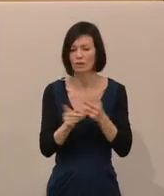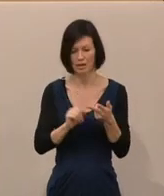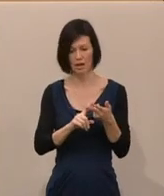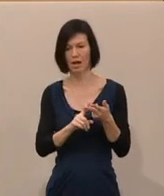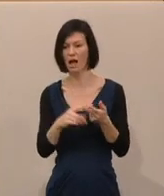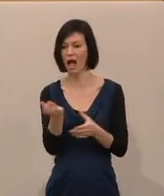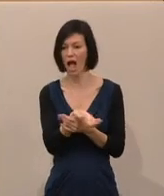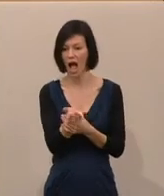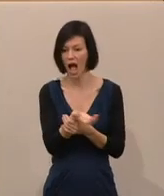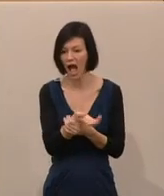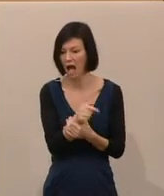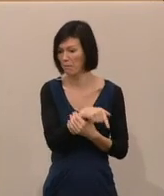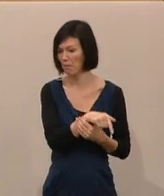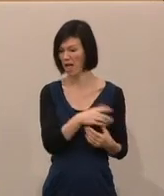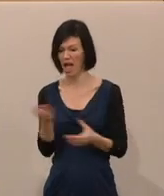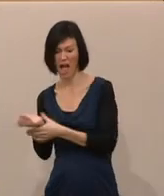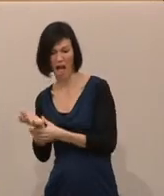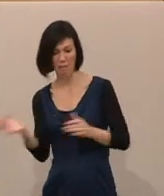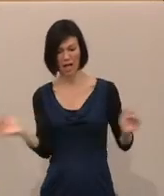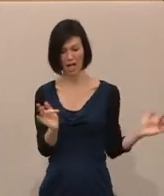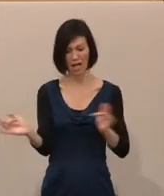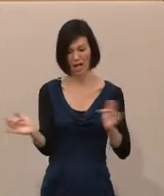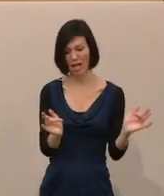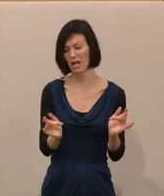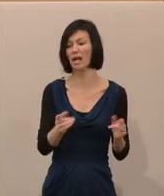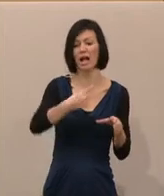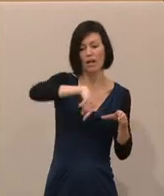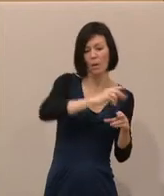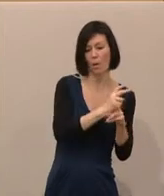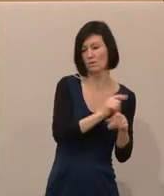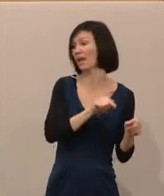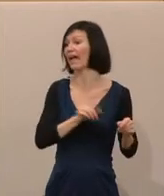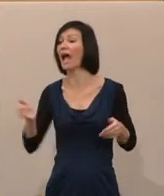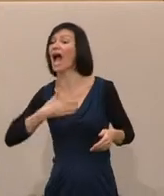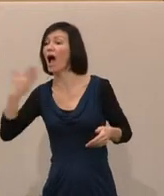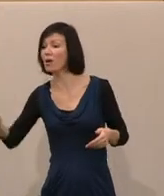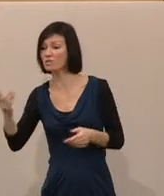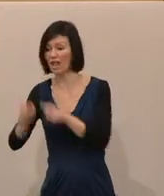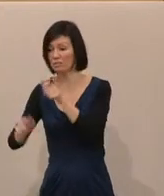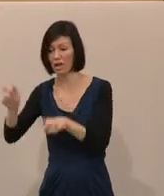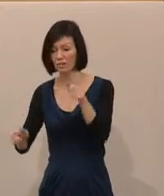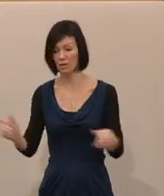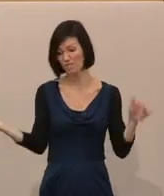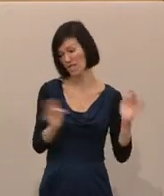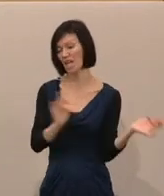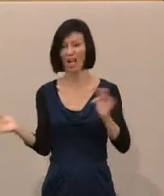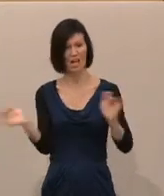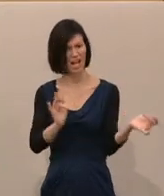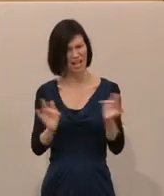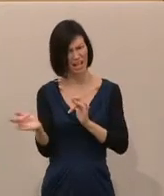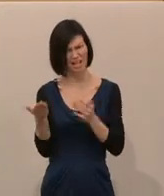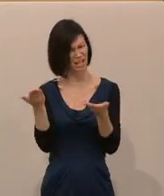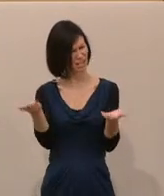andere Arme ausgespielt, Inländer gegen Ausländer. Ja, und Herr Gudenus, was hat denn die Sozialministerin bei